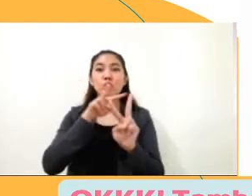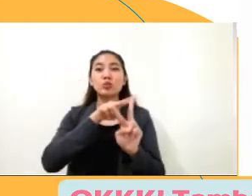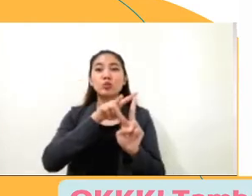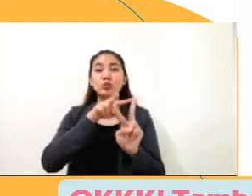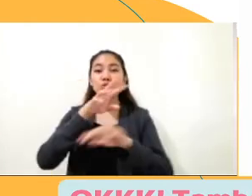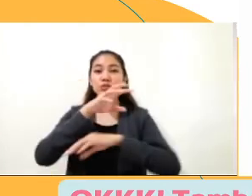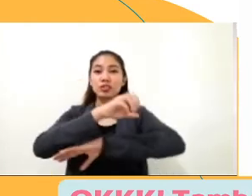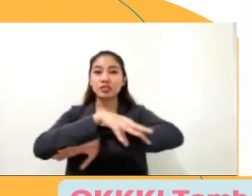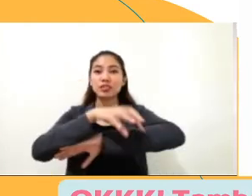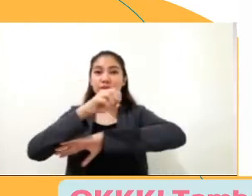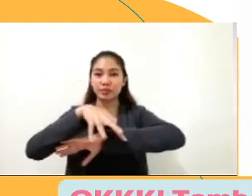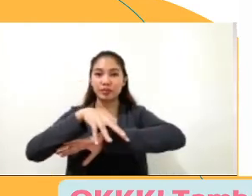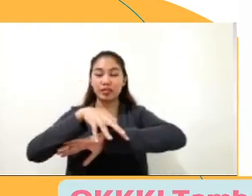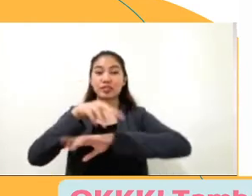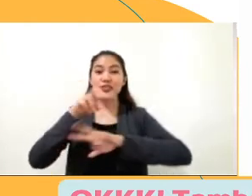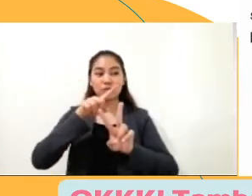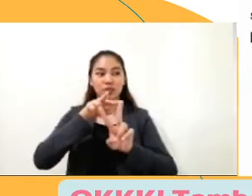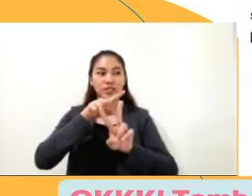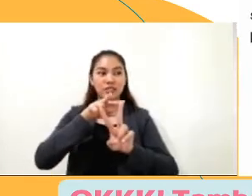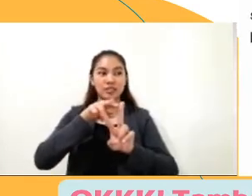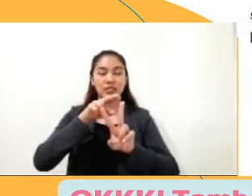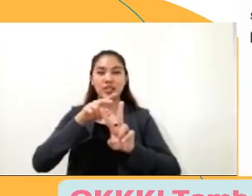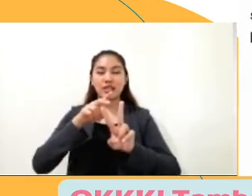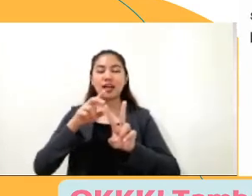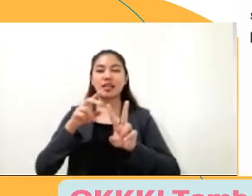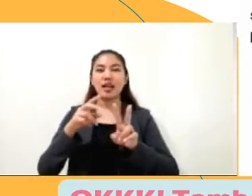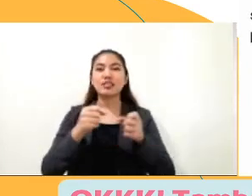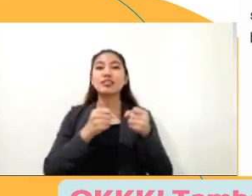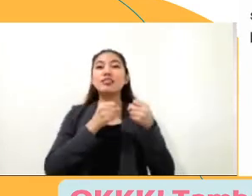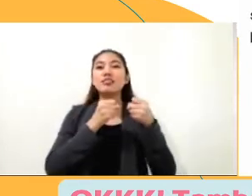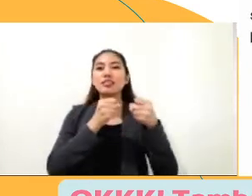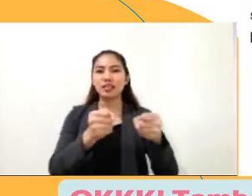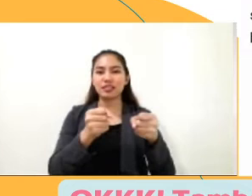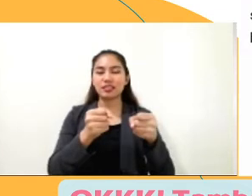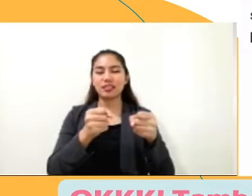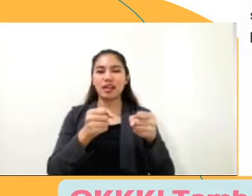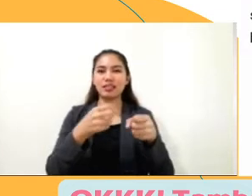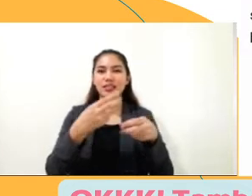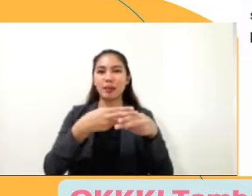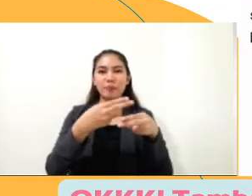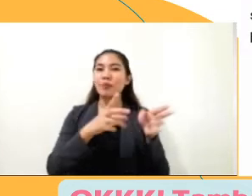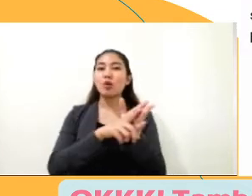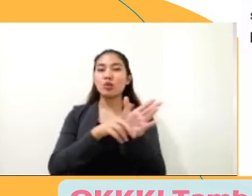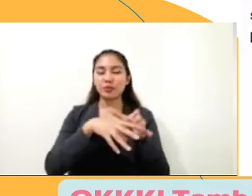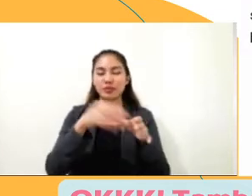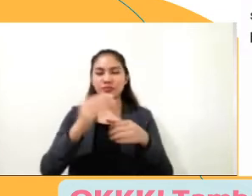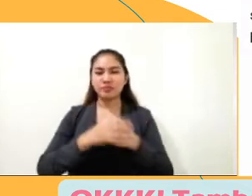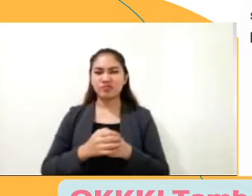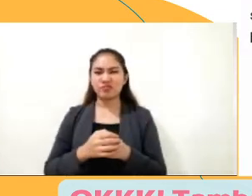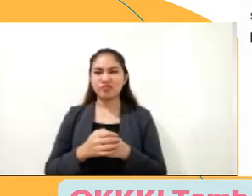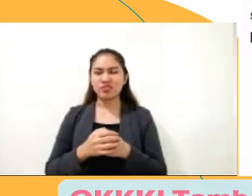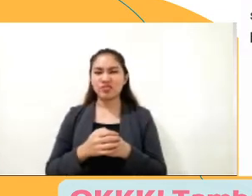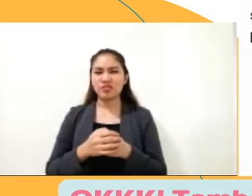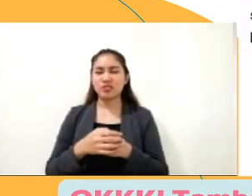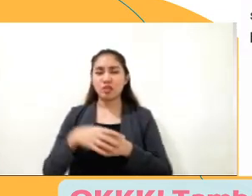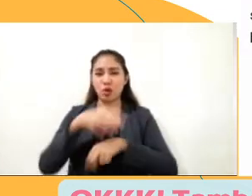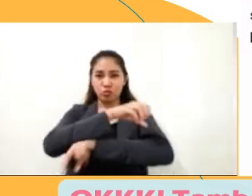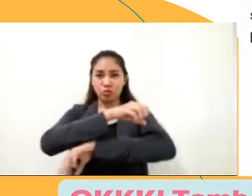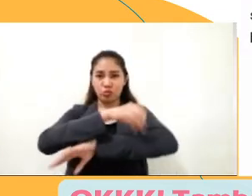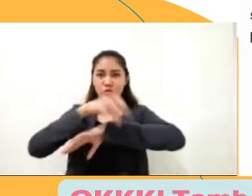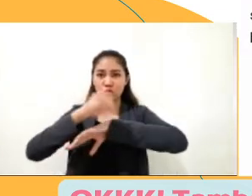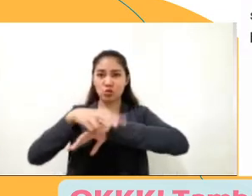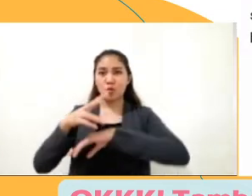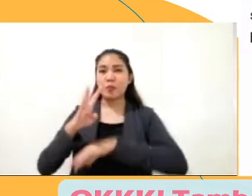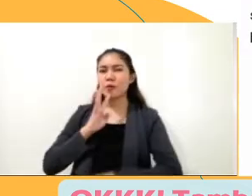bawal lumabas street. Quarrel sila ng quarrel. I mean, lagi silang nag-aaway ng nanay niya, no? Oo